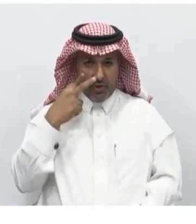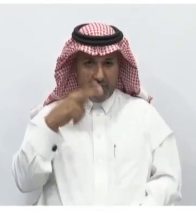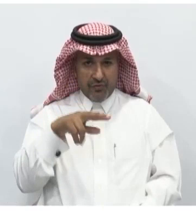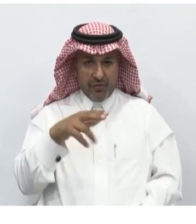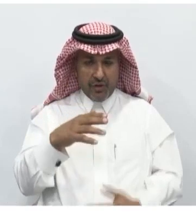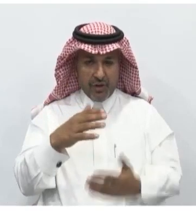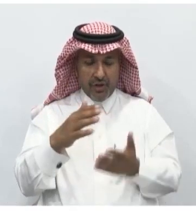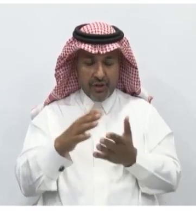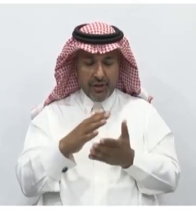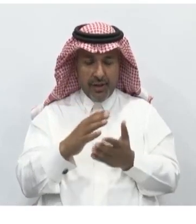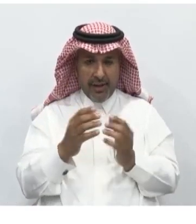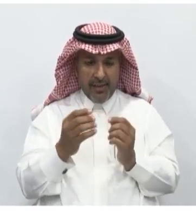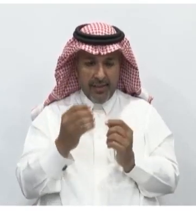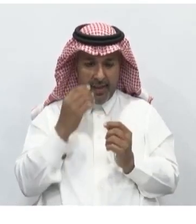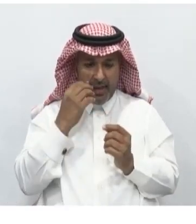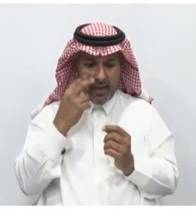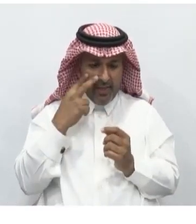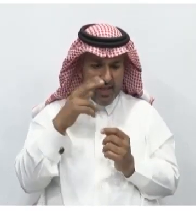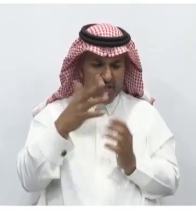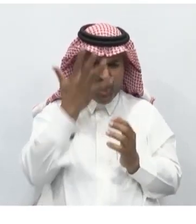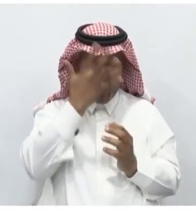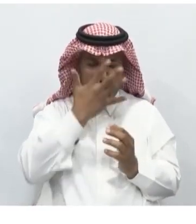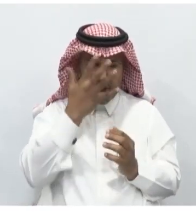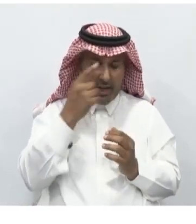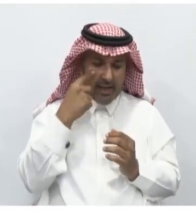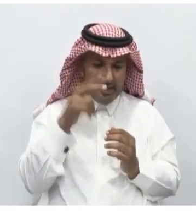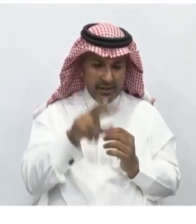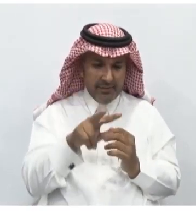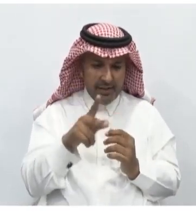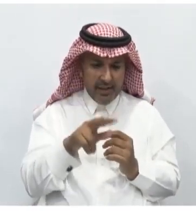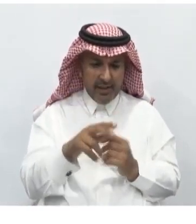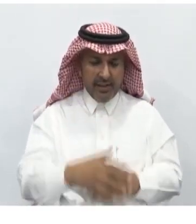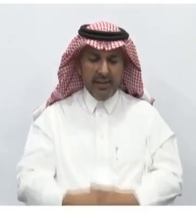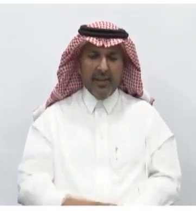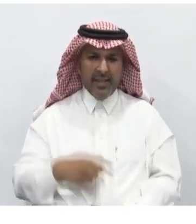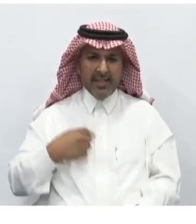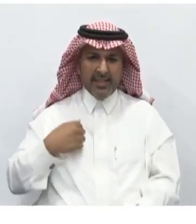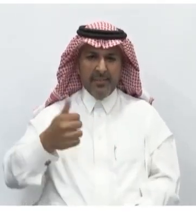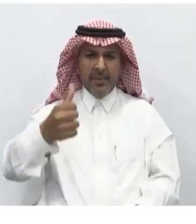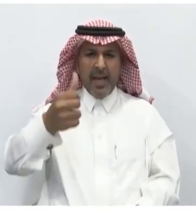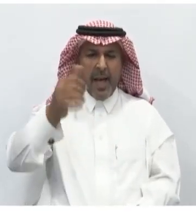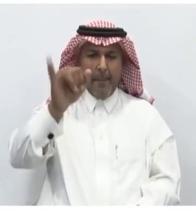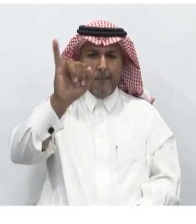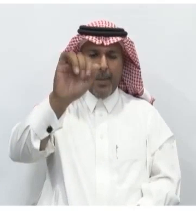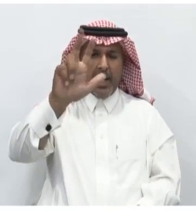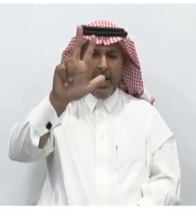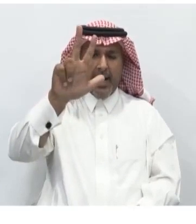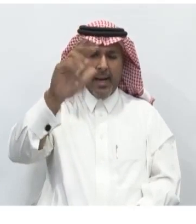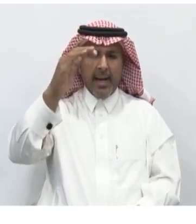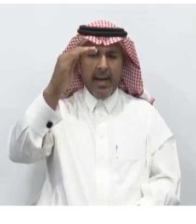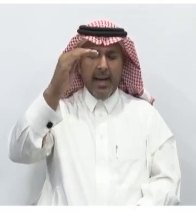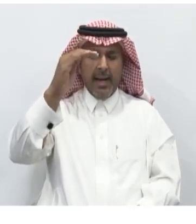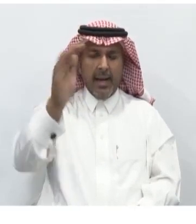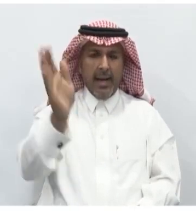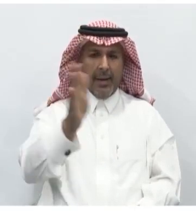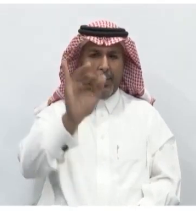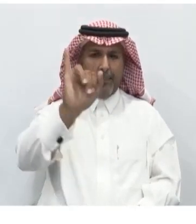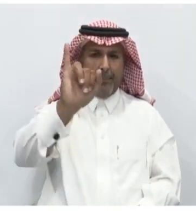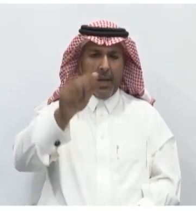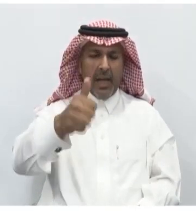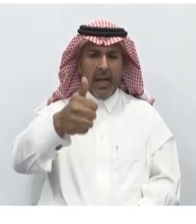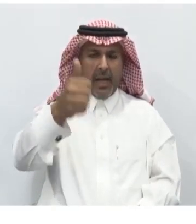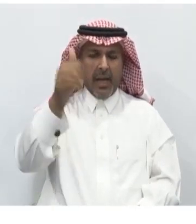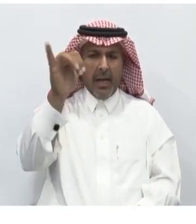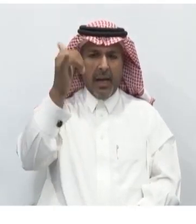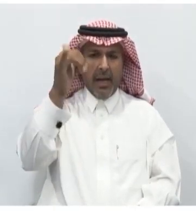تركيب أحد الأملاح المائية. لاحظ معي. الماء 51.2 نسبة مئوية. وهنا النسبة